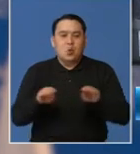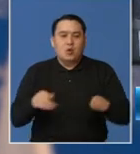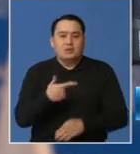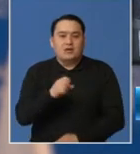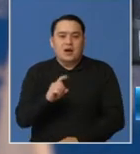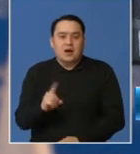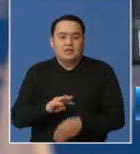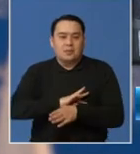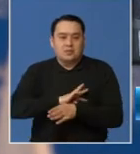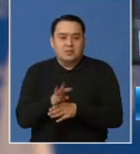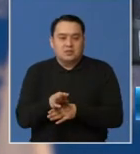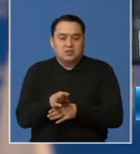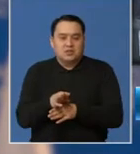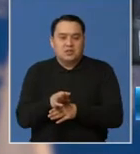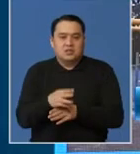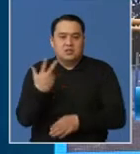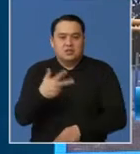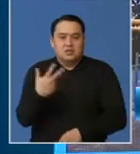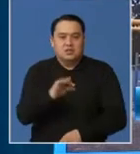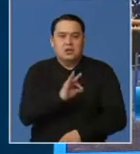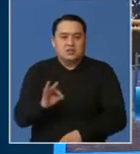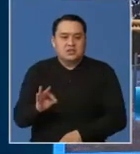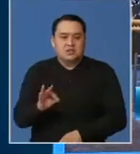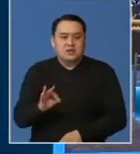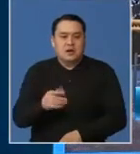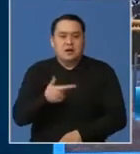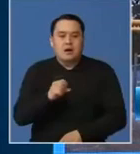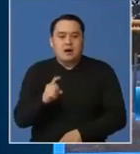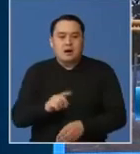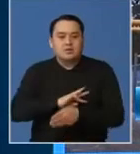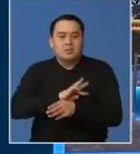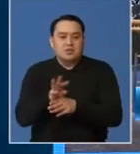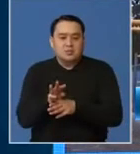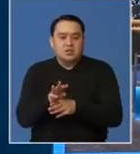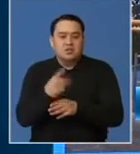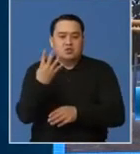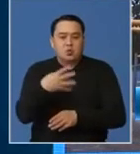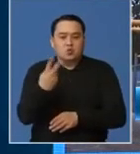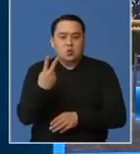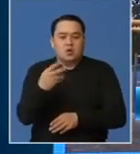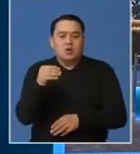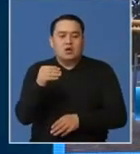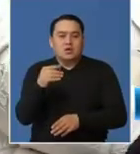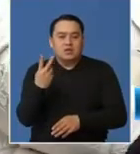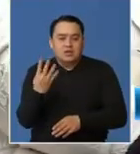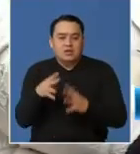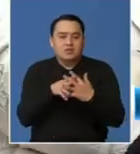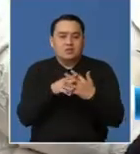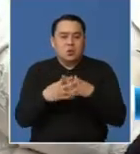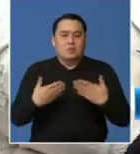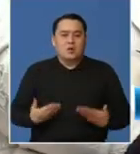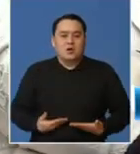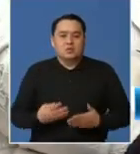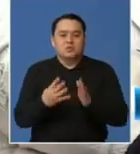газификации сегодня уже составляет 30%. Газифицировано 143 населенных пункта, где